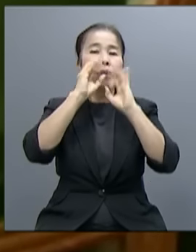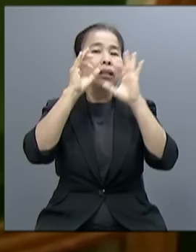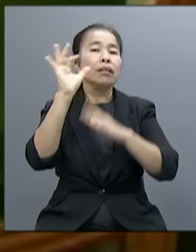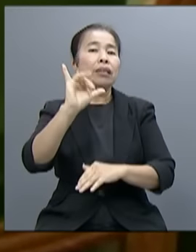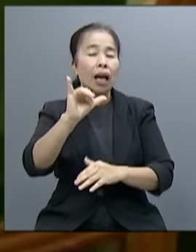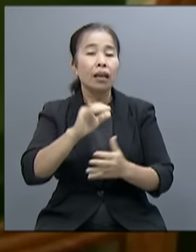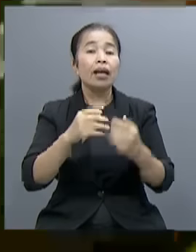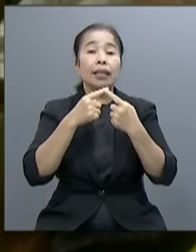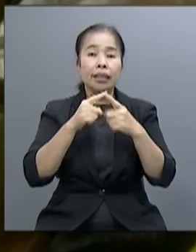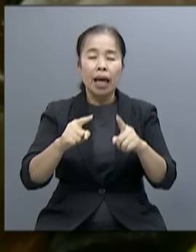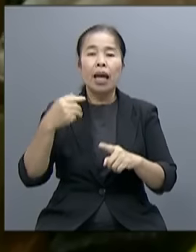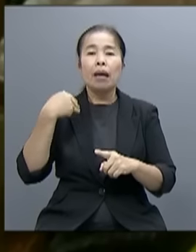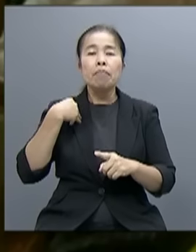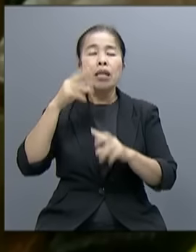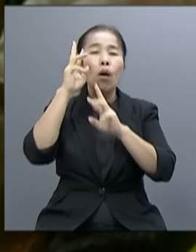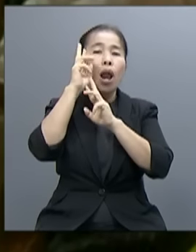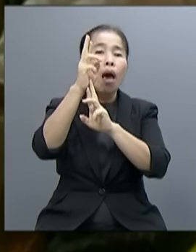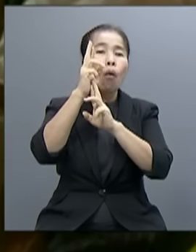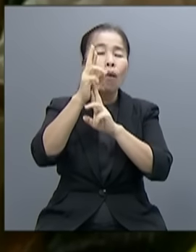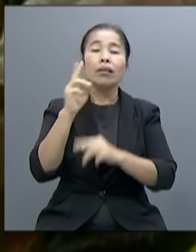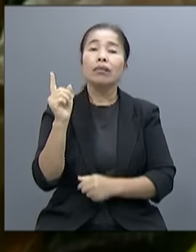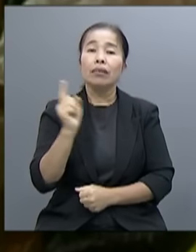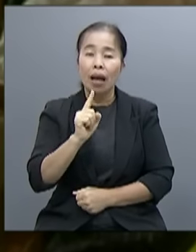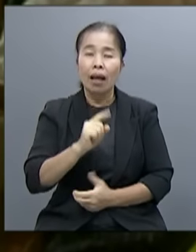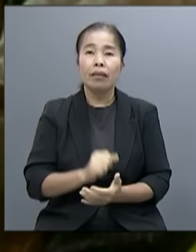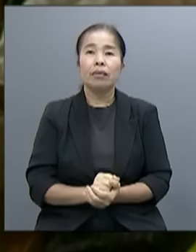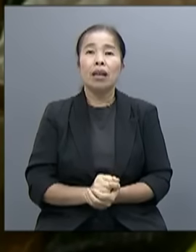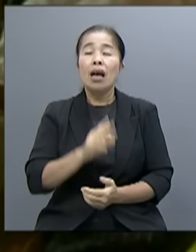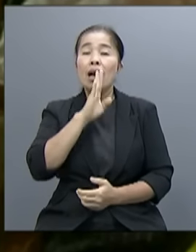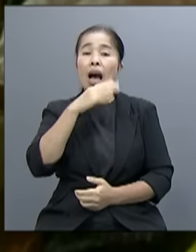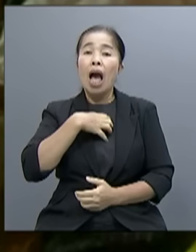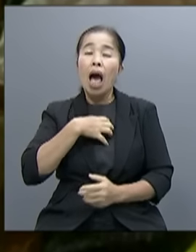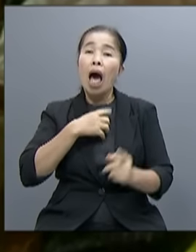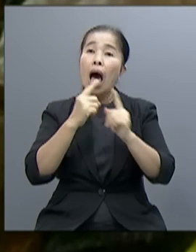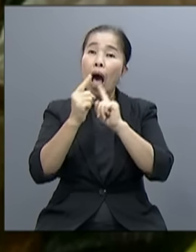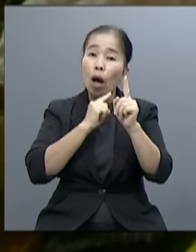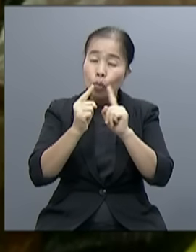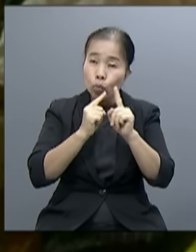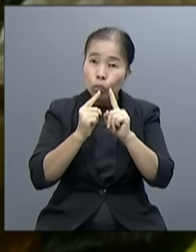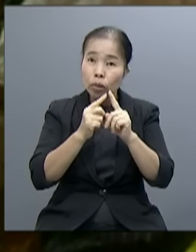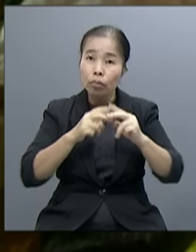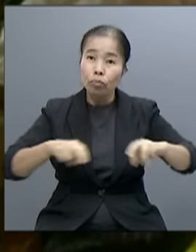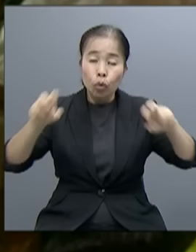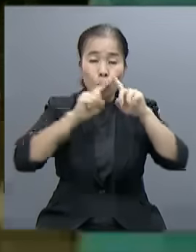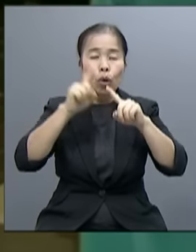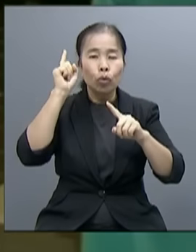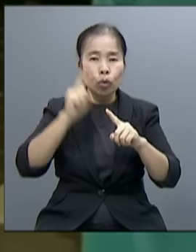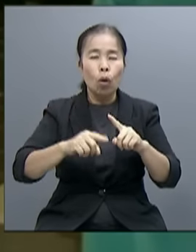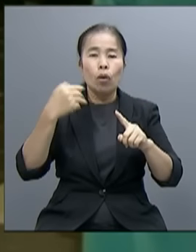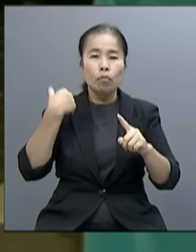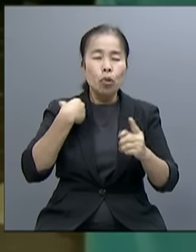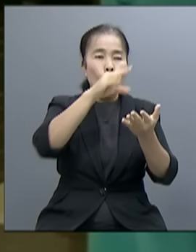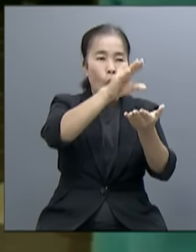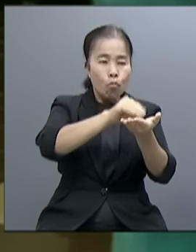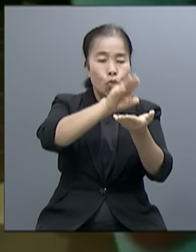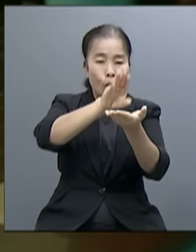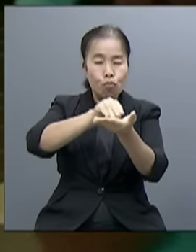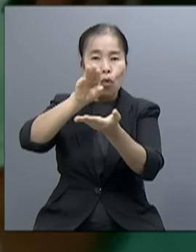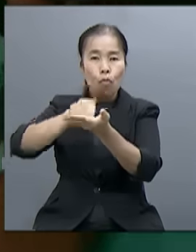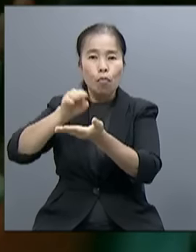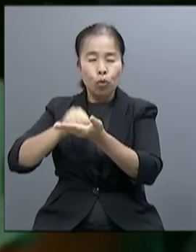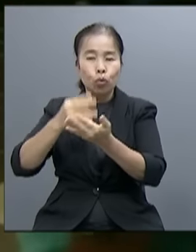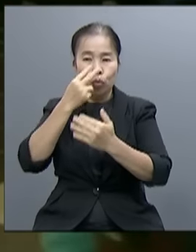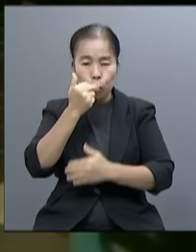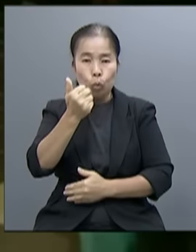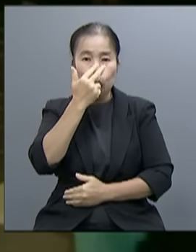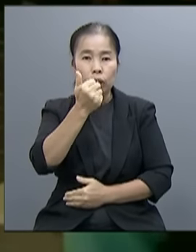ต่มีข้อควรระวังหลักๆเหมือนกันค่ะคือการจะคุยกันหลังบ้านแบบนี้เนี่ยคงจะต้องประสานข้อมูลแต่ละกลุ่มแต่ละฝ่ายให้ดีเพื่อ